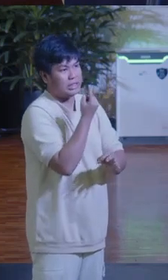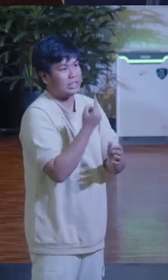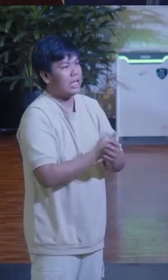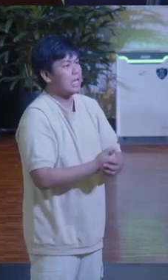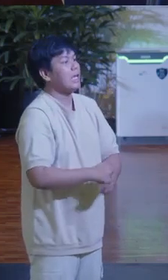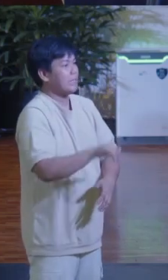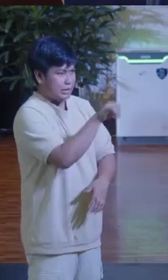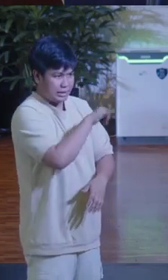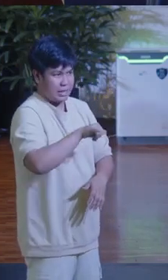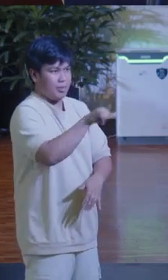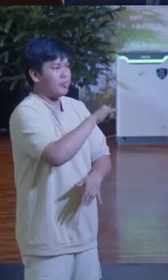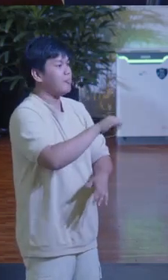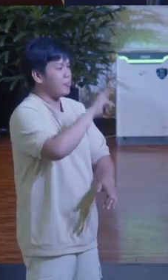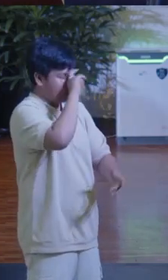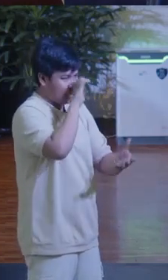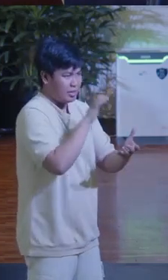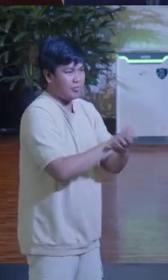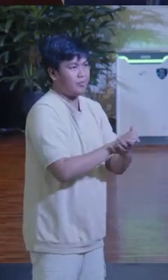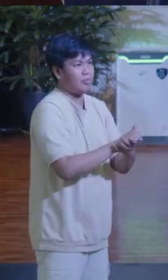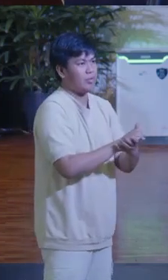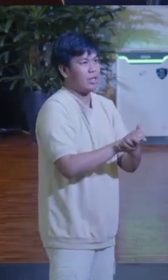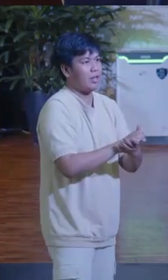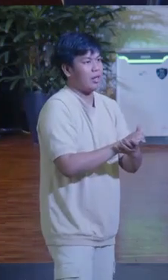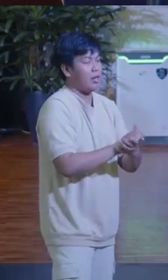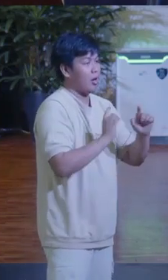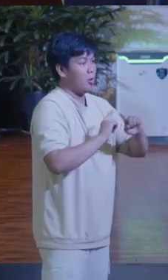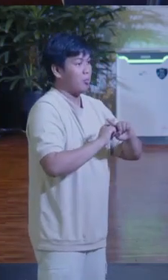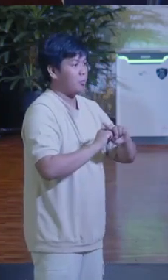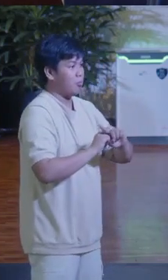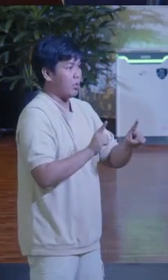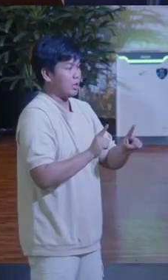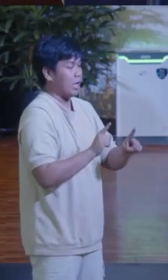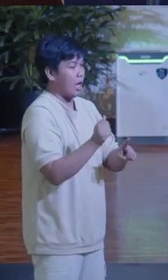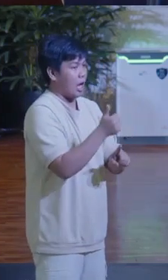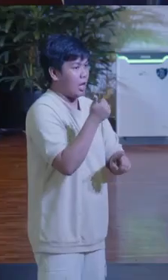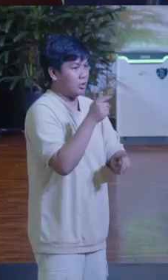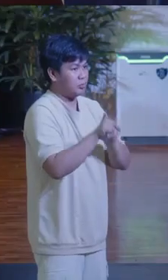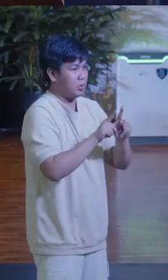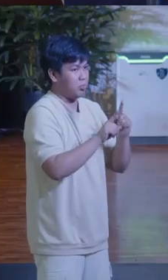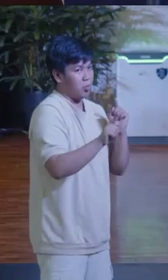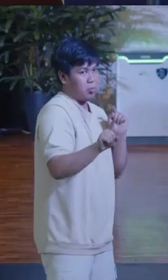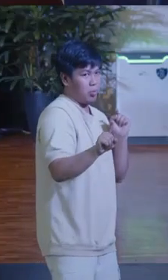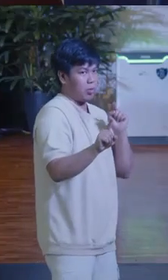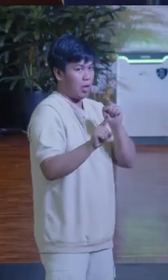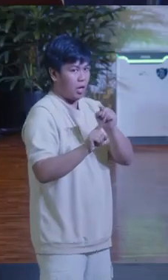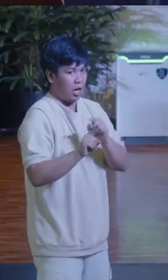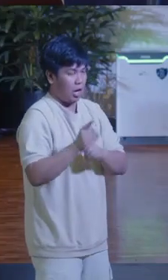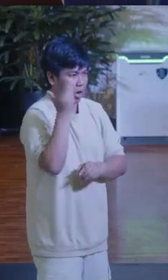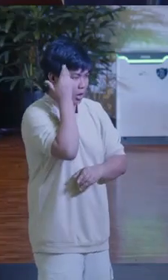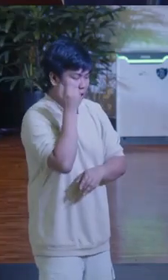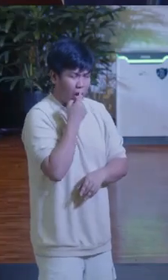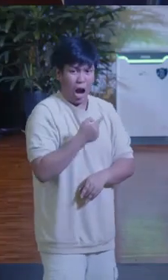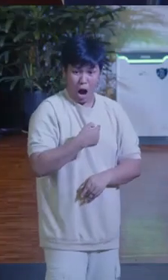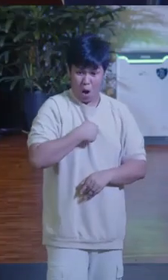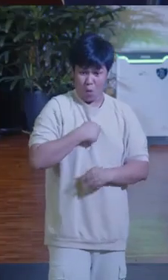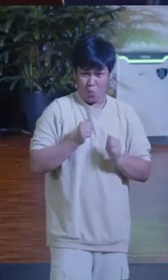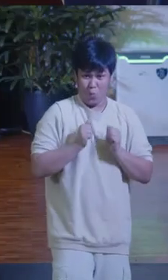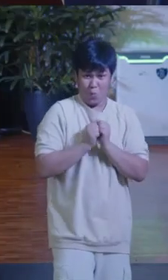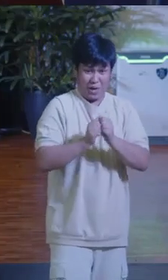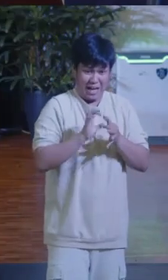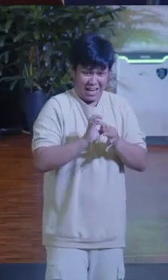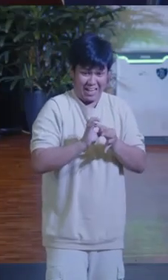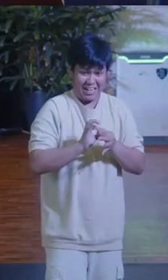tayo. Kamayan tayo. Meron silang unity sa doktrina. So hindi posible na